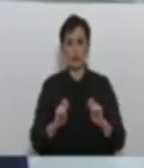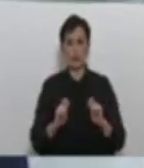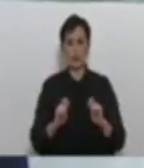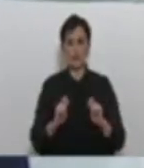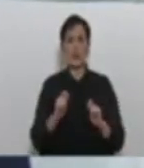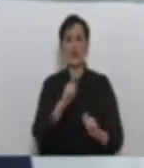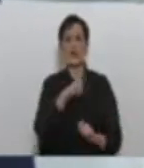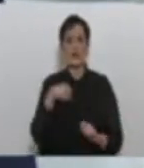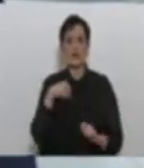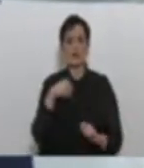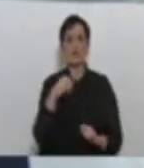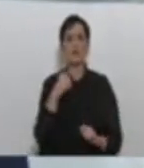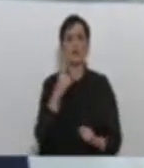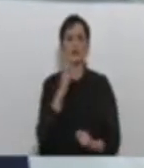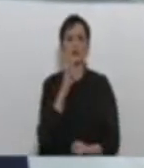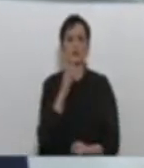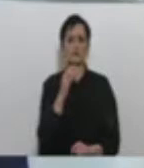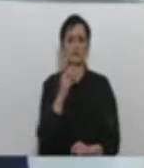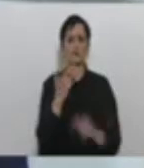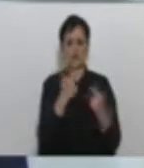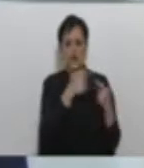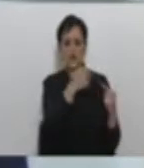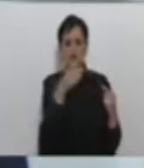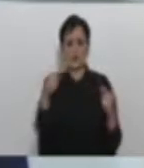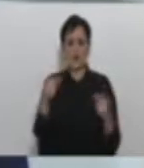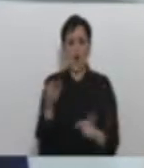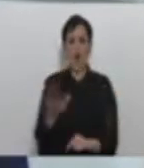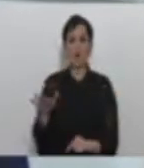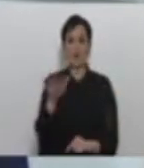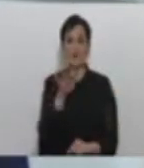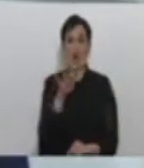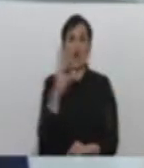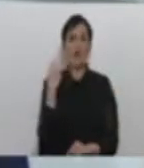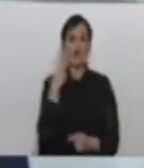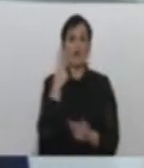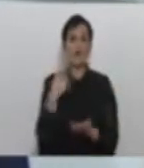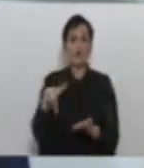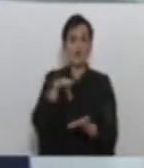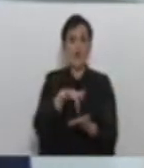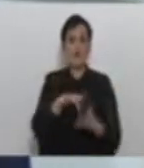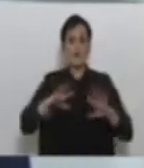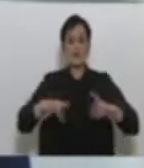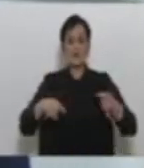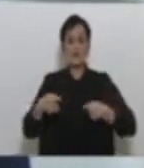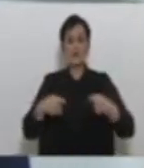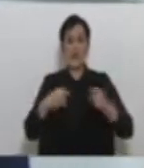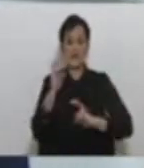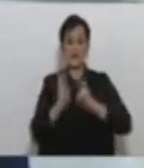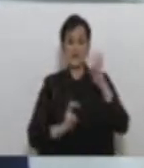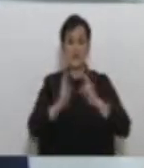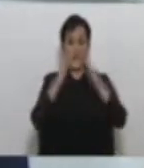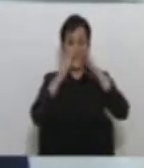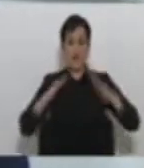ლიეტუვის, სლოვაკეთის, სლოვენიის და სხვა ქვეყნების, ლონდონის სავაჭრო სამრეწველო პალატის